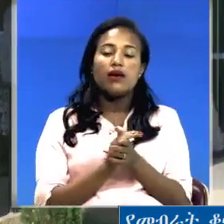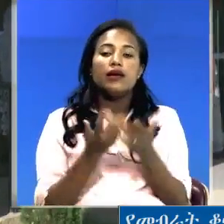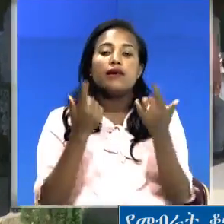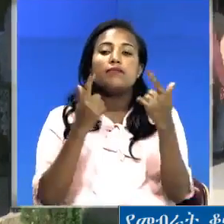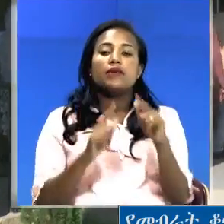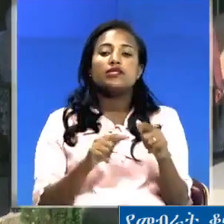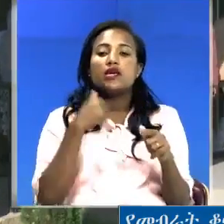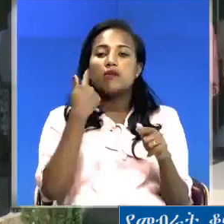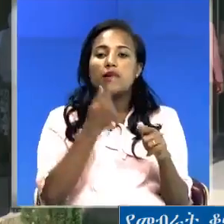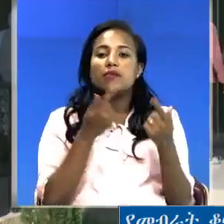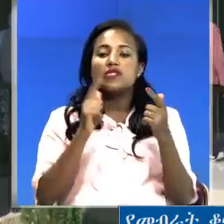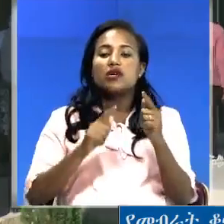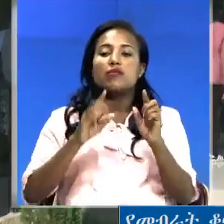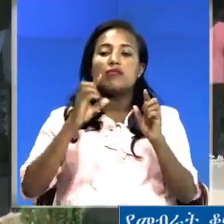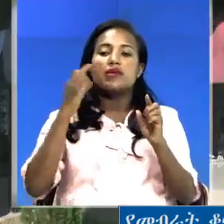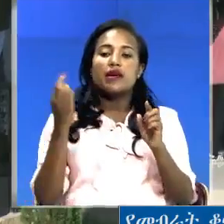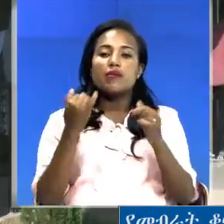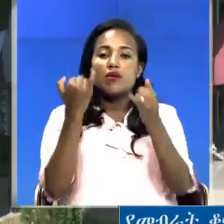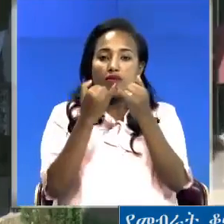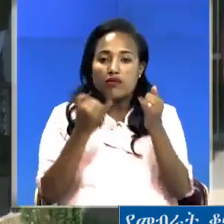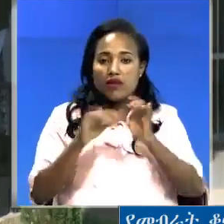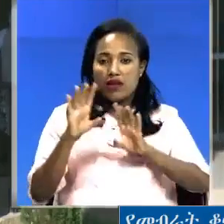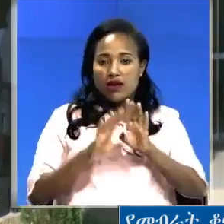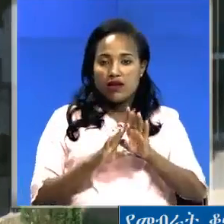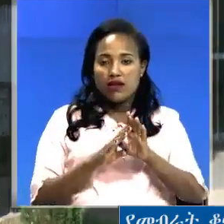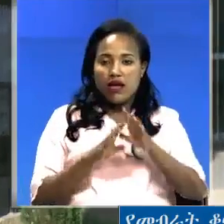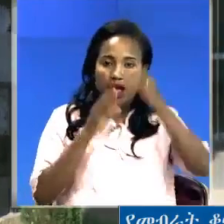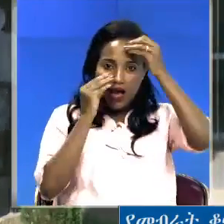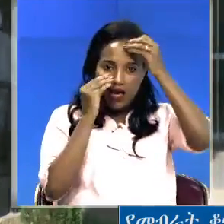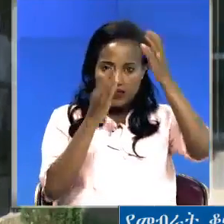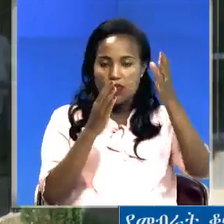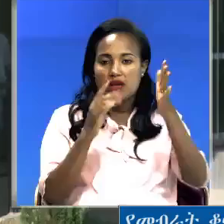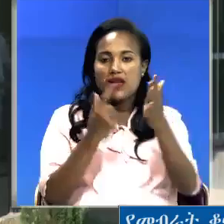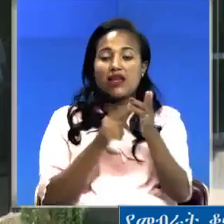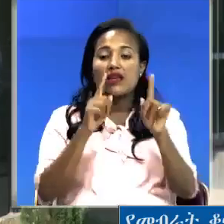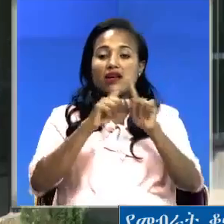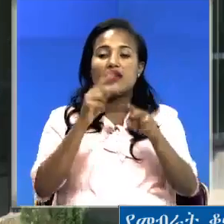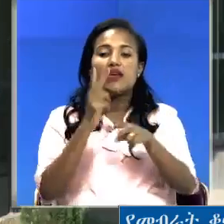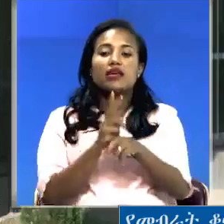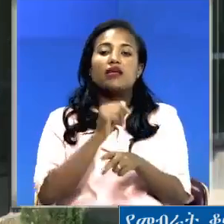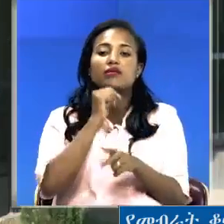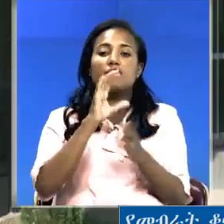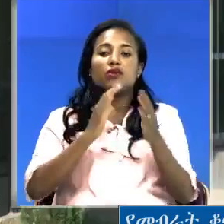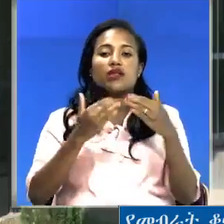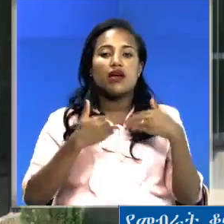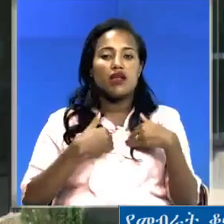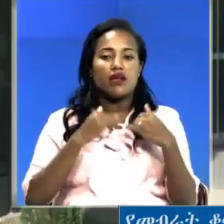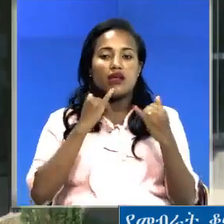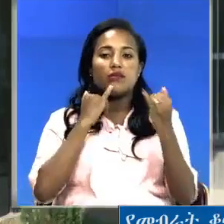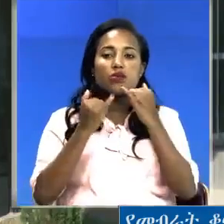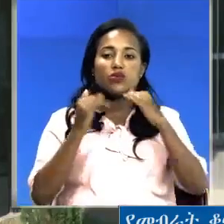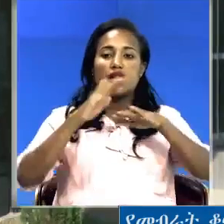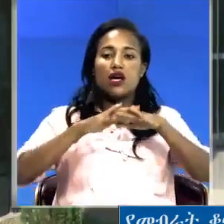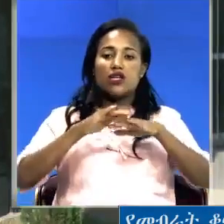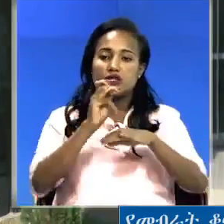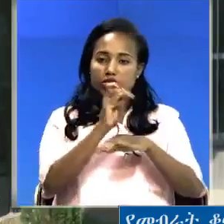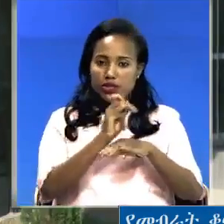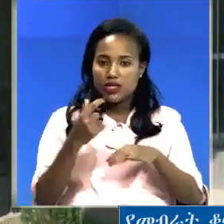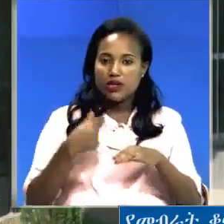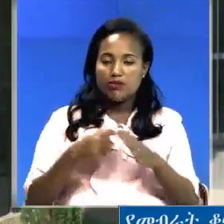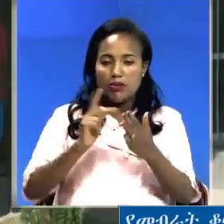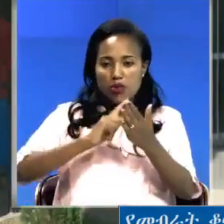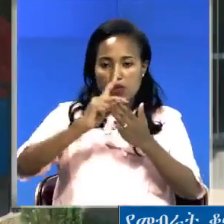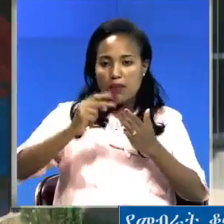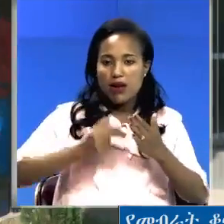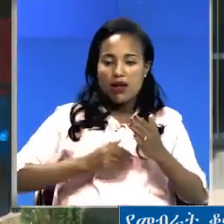መቼ ወር የቀበሌው ከፋፍለን መክፈል እንዳለበት አናውንስ አድርገናል። ያንን ግን ያለመጠበቅ ሁኔታ አለ ከከስተመሮቹ ጋር እንጂ እኛ በየፕሮግራሙ ያለውን